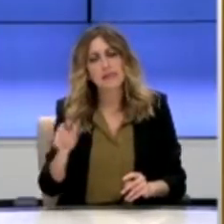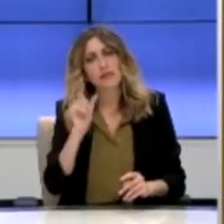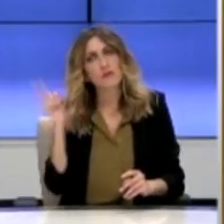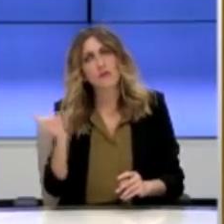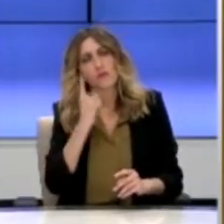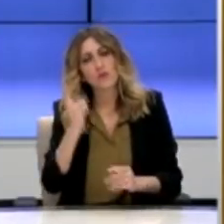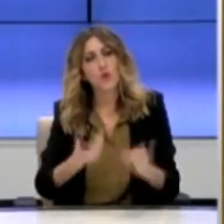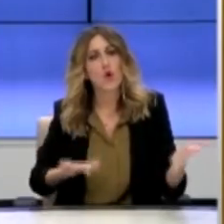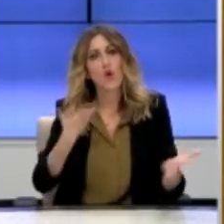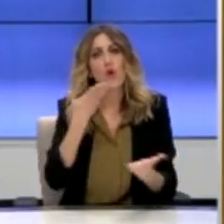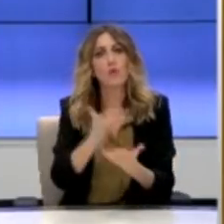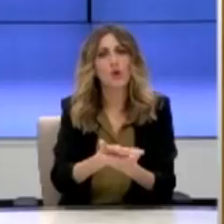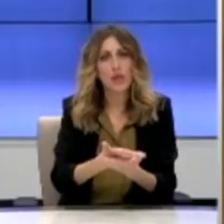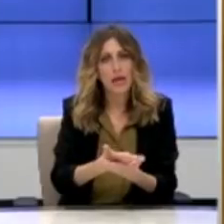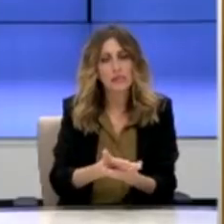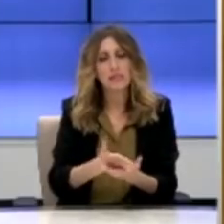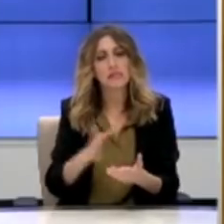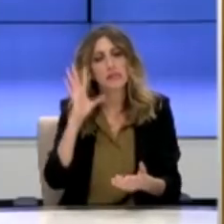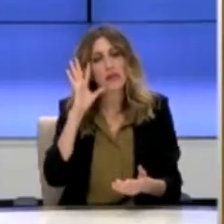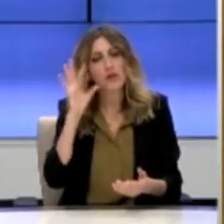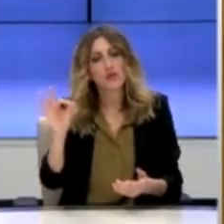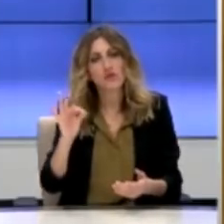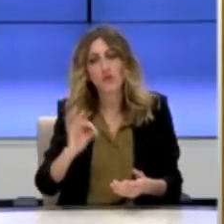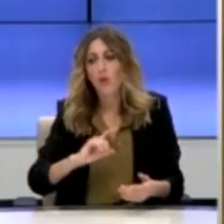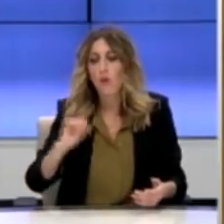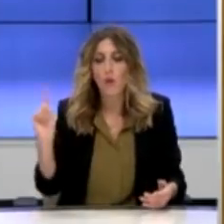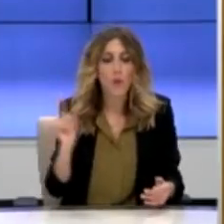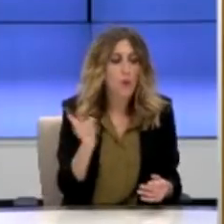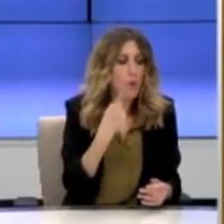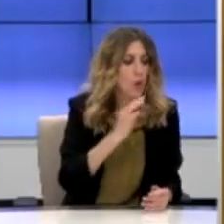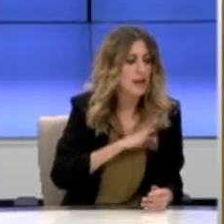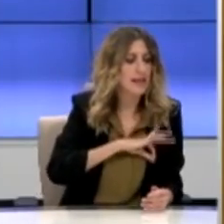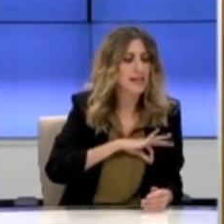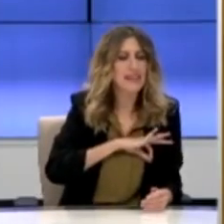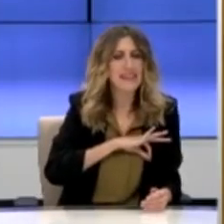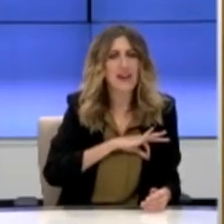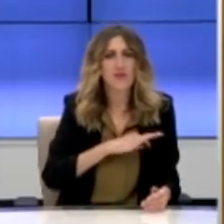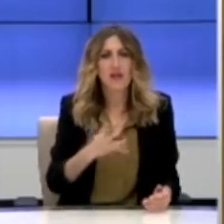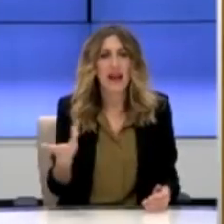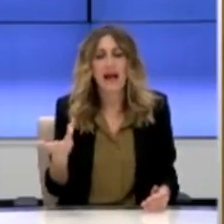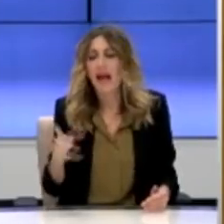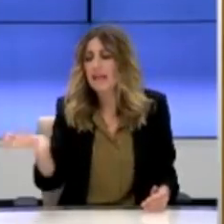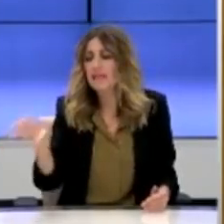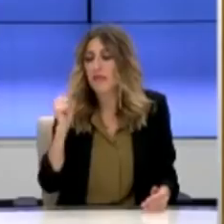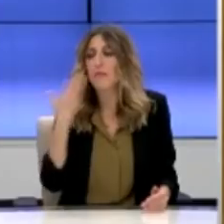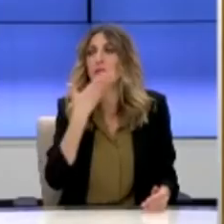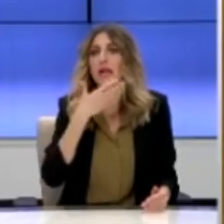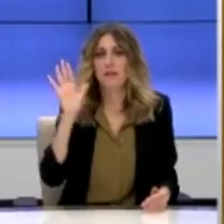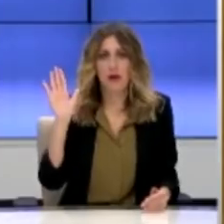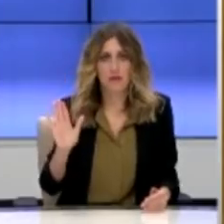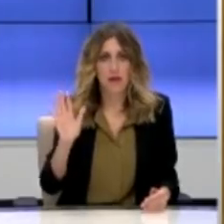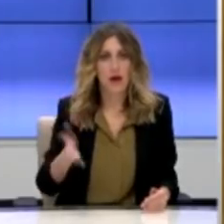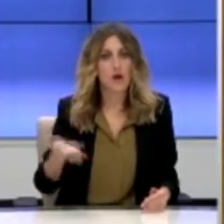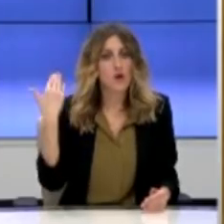ολόκληρη και ο σκύλος χορτάτος. Μυαλό δεν βάζετε, σας το λέμε και από εδώ υπεύθυνα. Δεν διδαχτήκατε τίποτα από